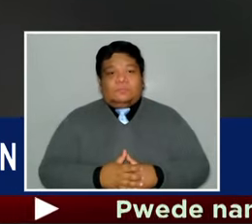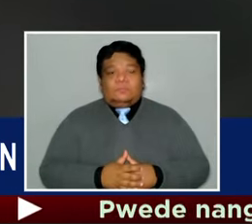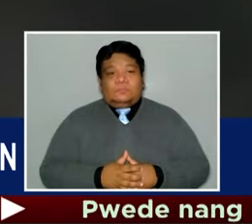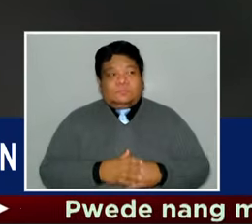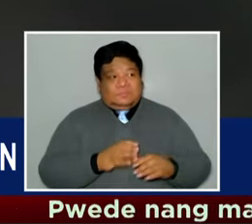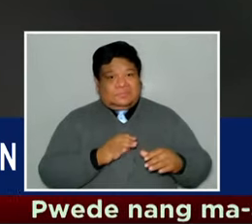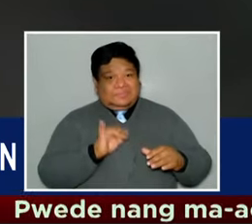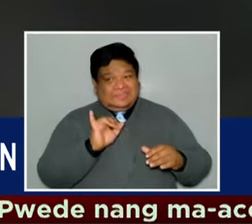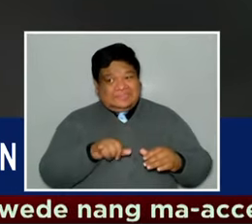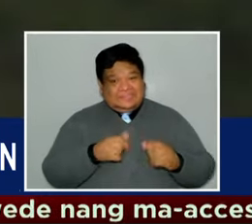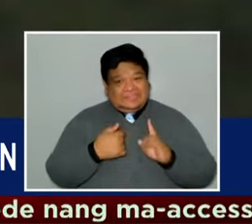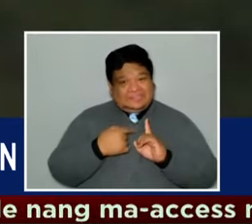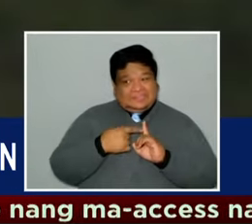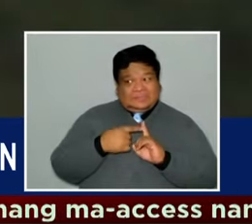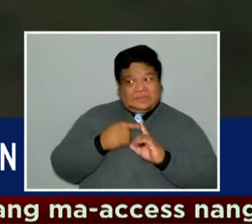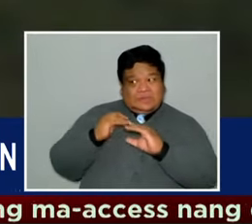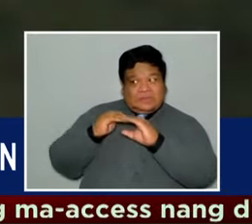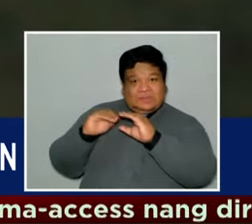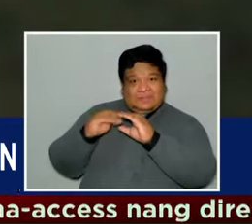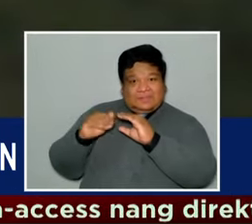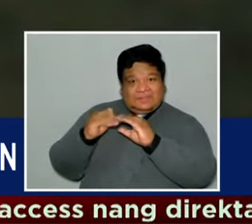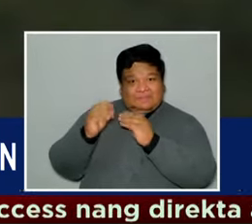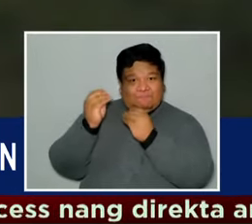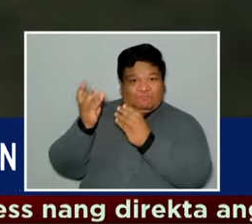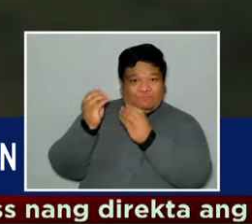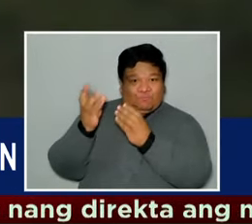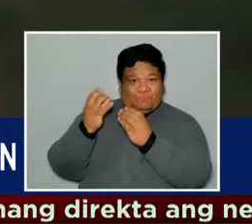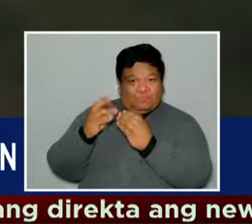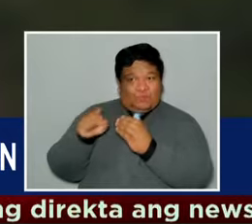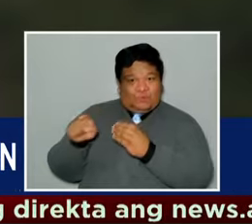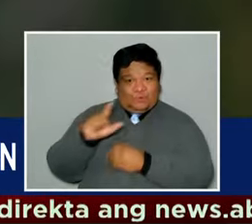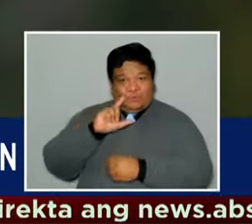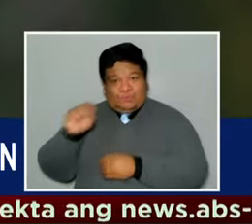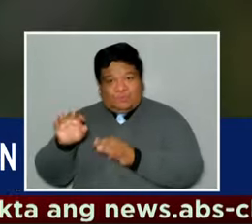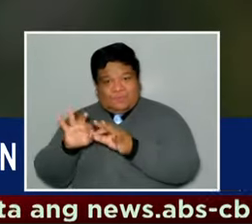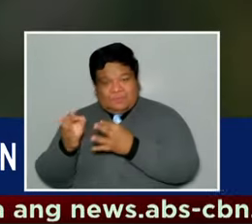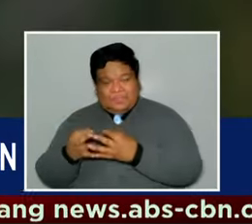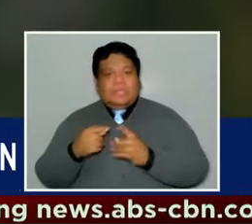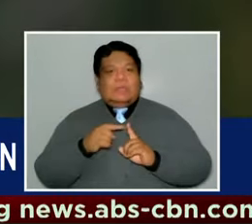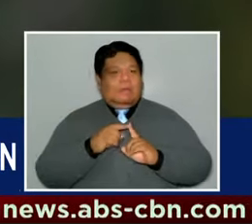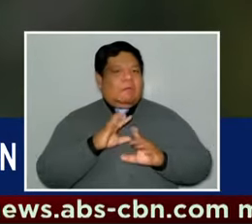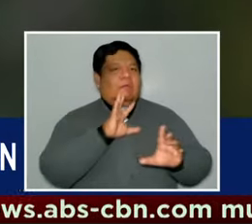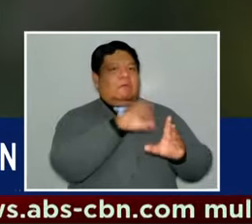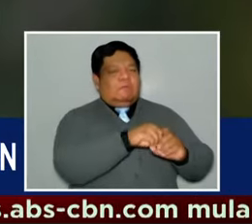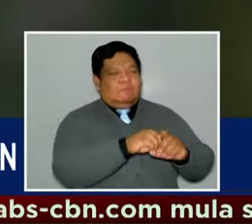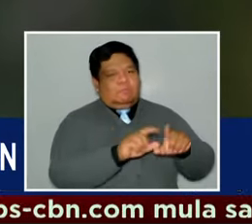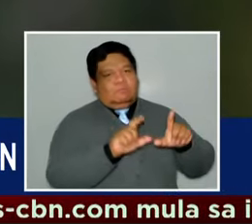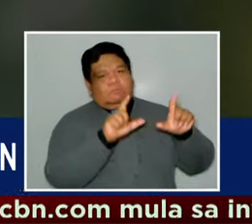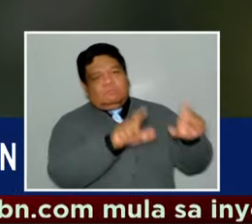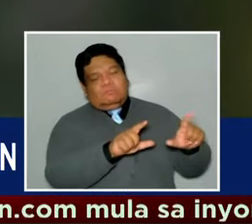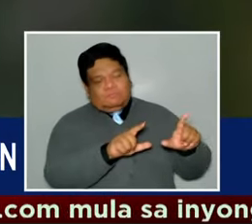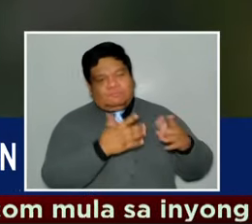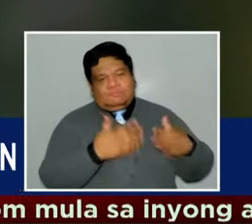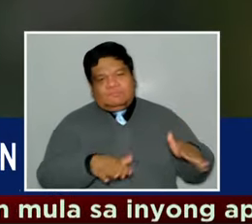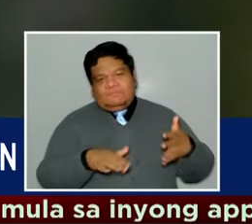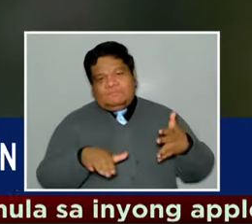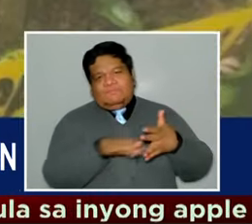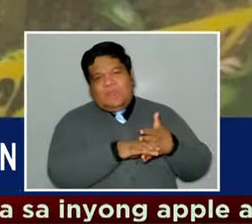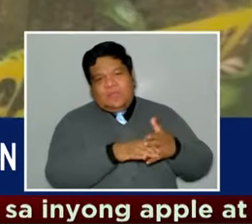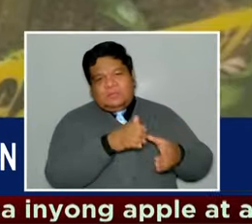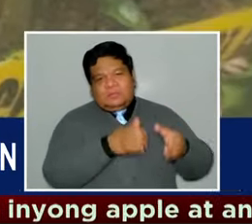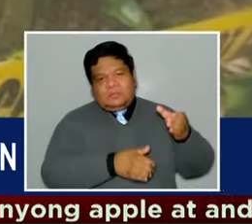mismong nagchat at nagbigay ng impormasyon sa pamilya ng biktima. Kinasuhan na rin umano sila ng murder. Yung pong